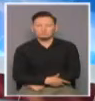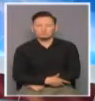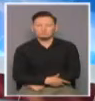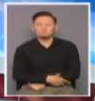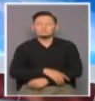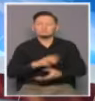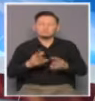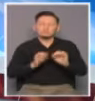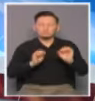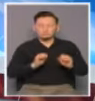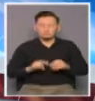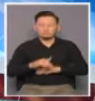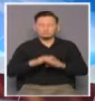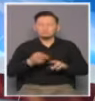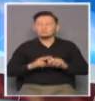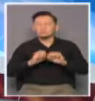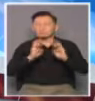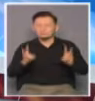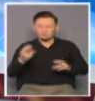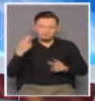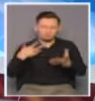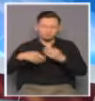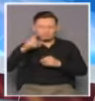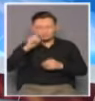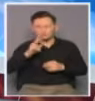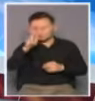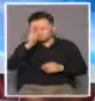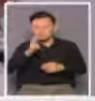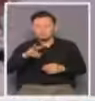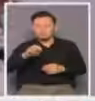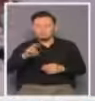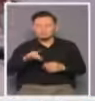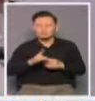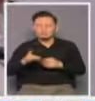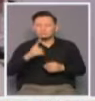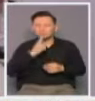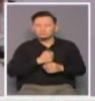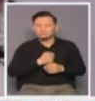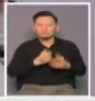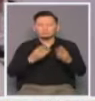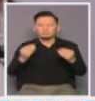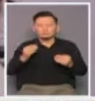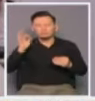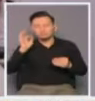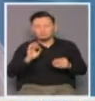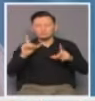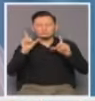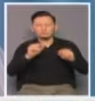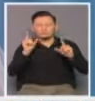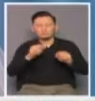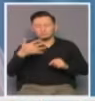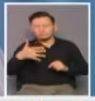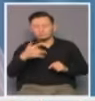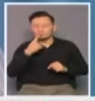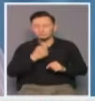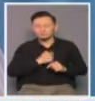Защита Отечества – это священный долг каждого гражданина. Вот уже 3 года в Макасском районе в ряды армии в весенний и осенний призыв отправляются по 50